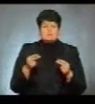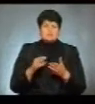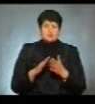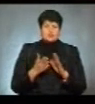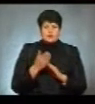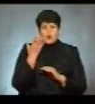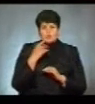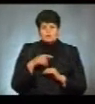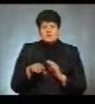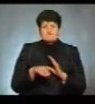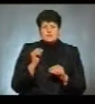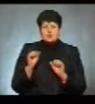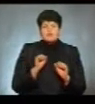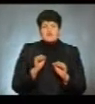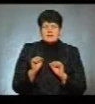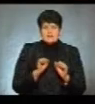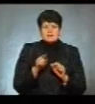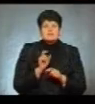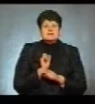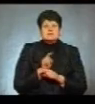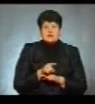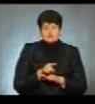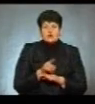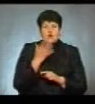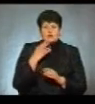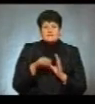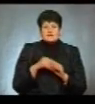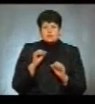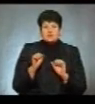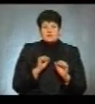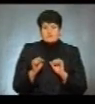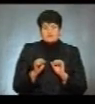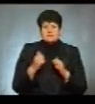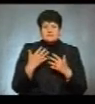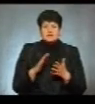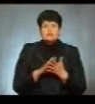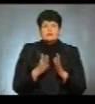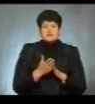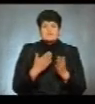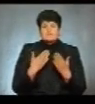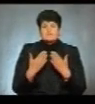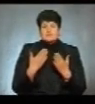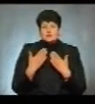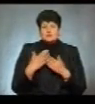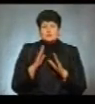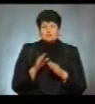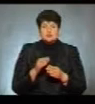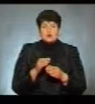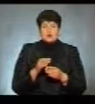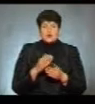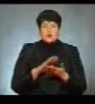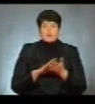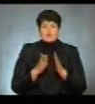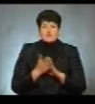мешканці виберуть управителя, чи їм назначать, значить, коли виберуть управителя, вже в договорних відносинах буде обговорюватися вартість